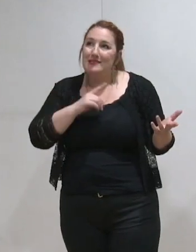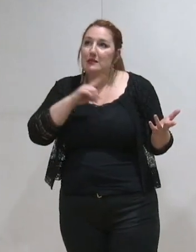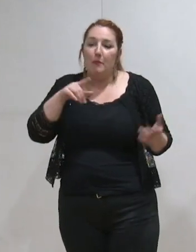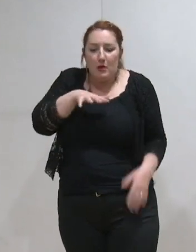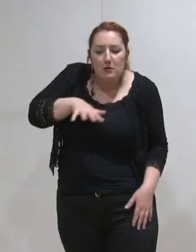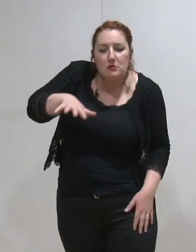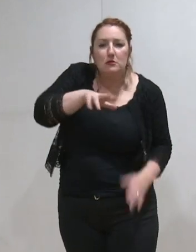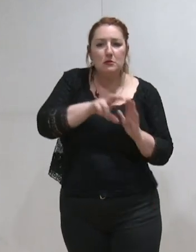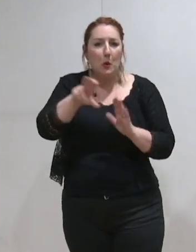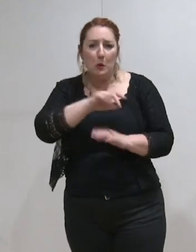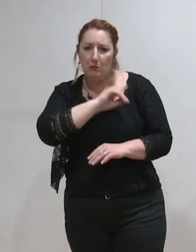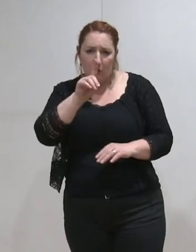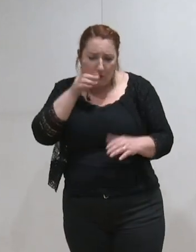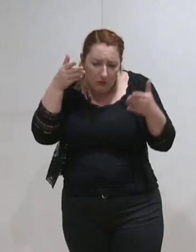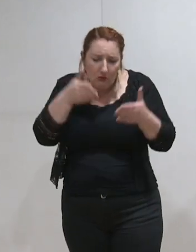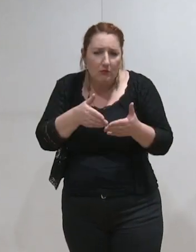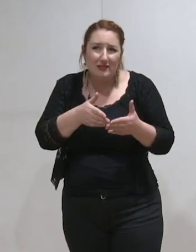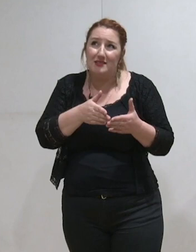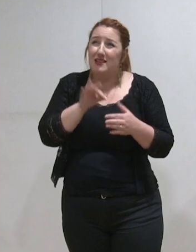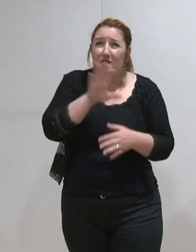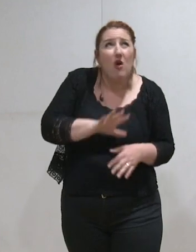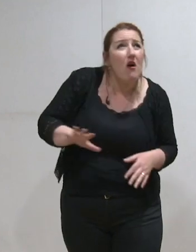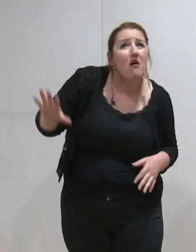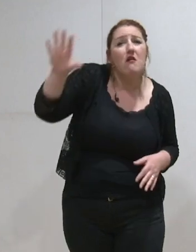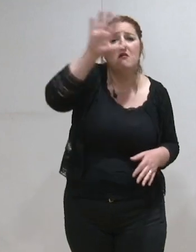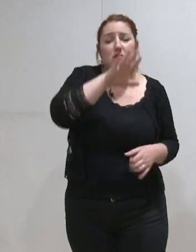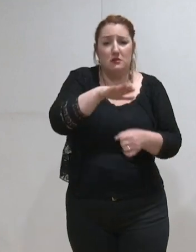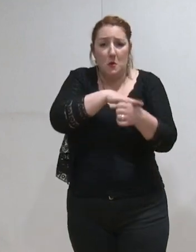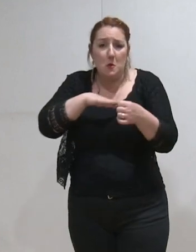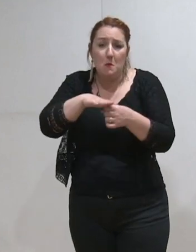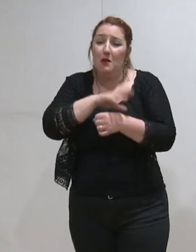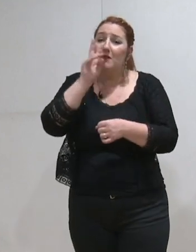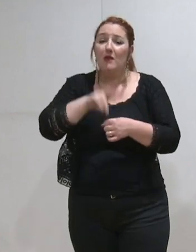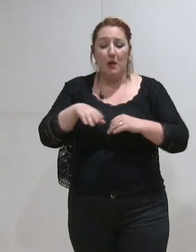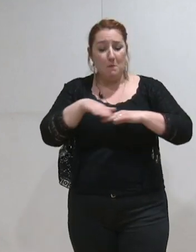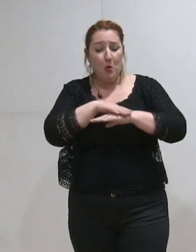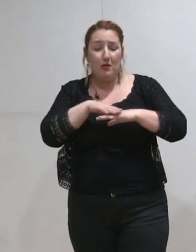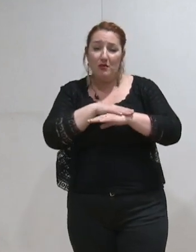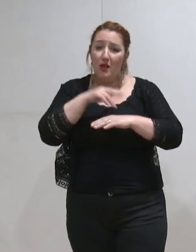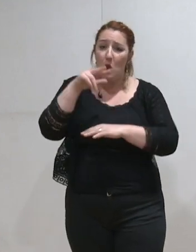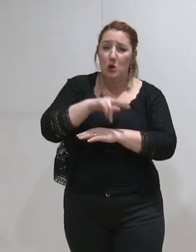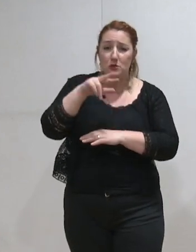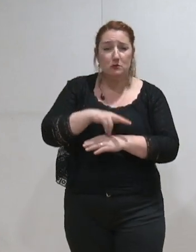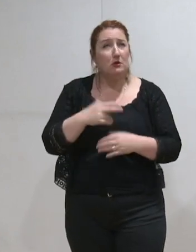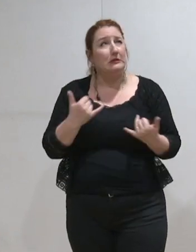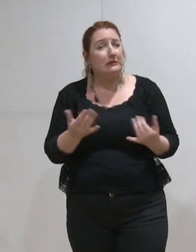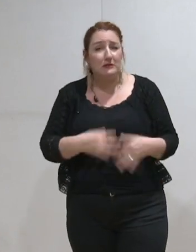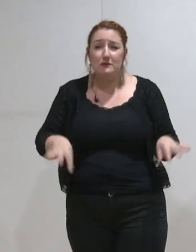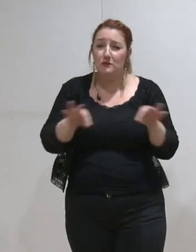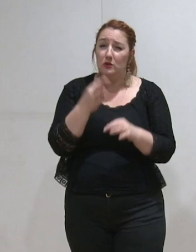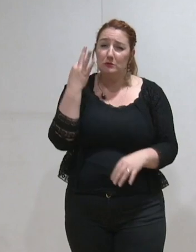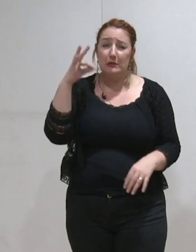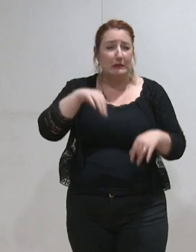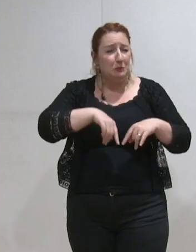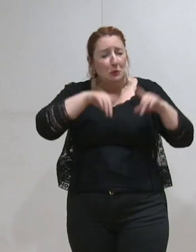c'est une question nationale la politique du logement c'est des budgets considérables dans ce pays et c'est une ce